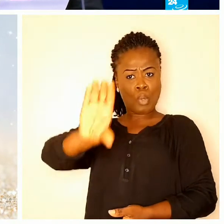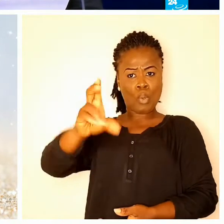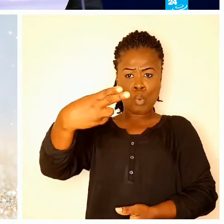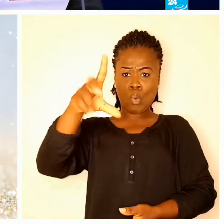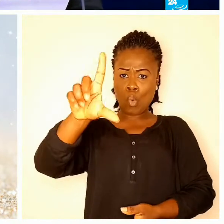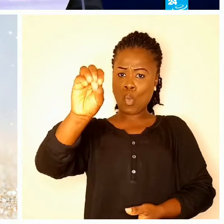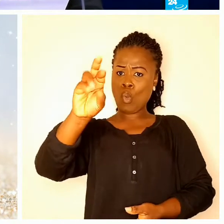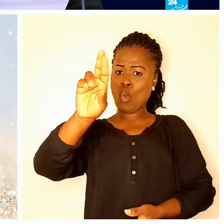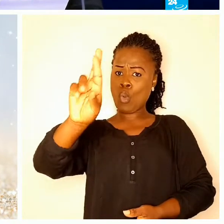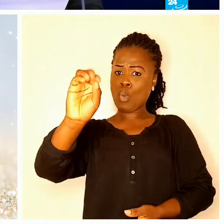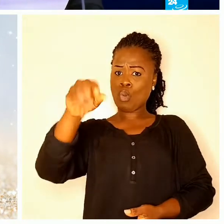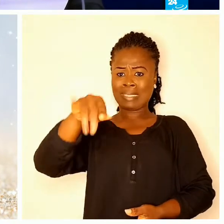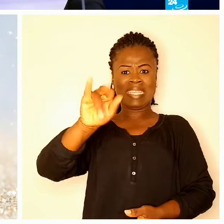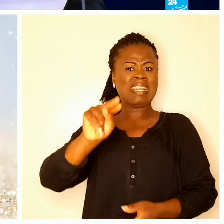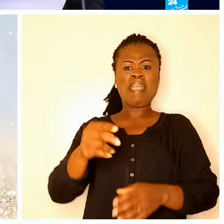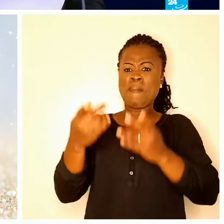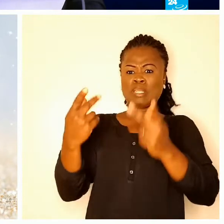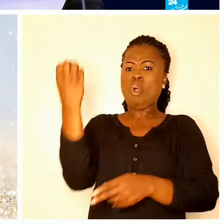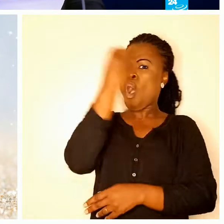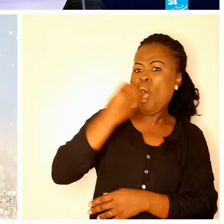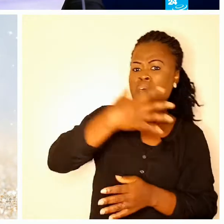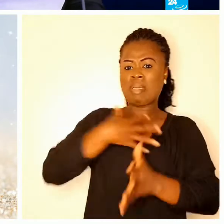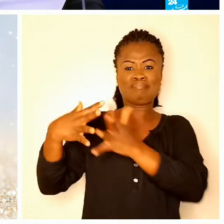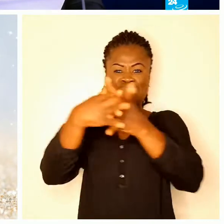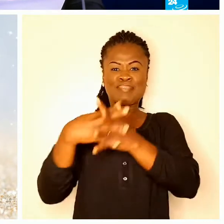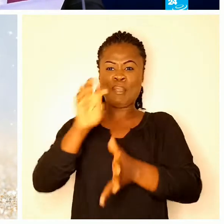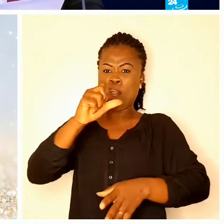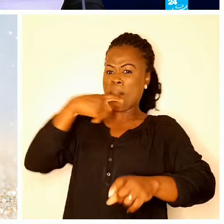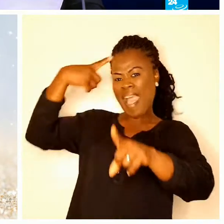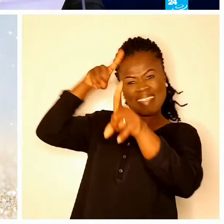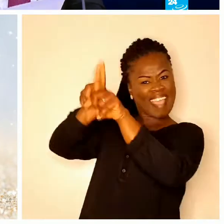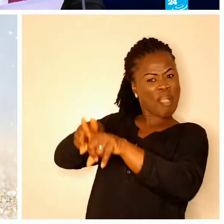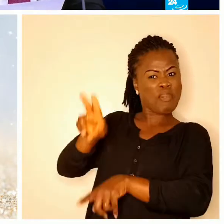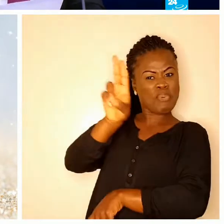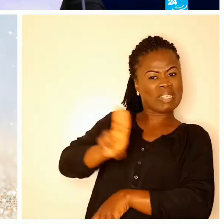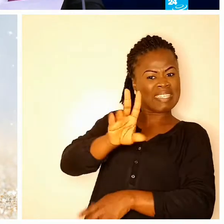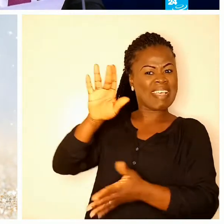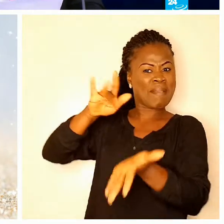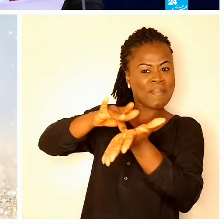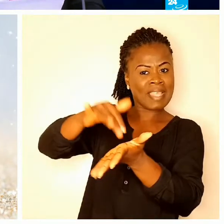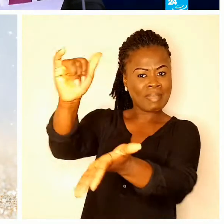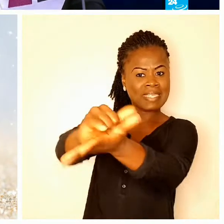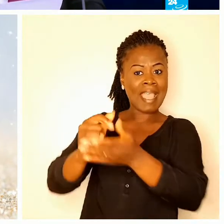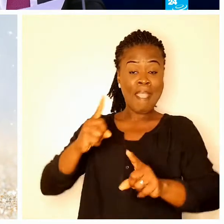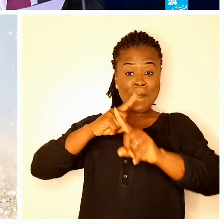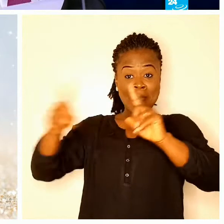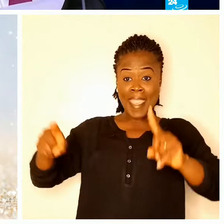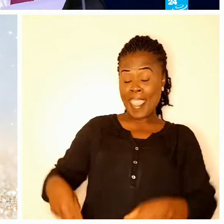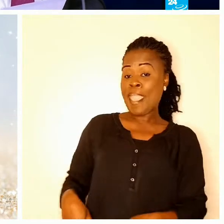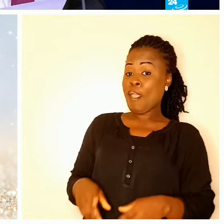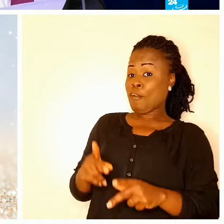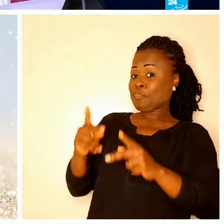notamment en Europe et aux États-Unis. Elle est prônée par un chercheur français qui est né à Dakar et que tous les Sénégalais connaissent bien.